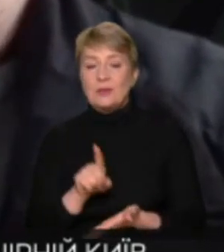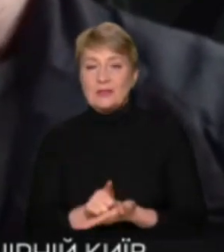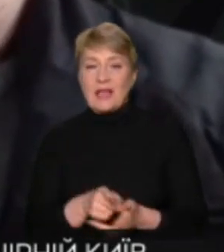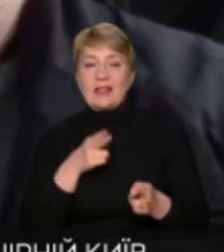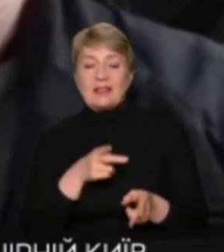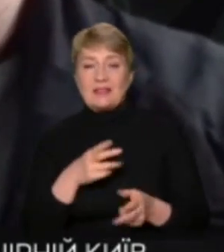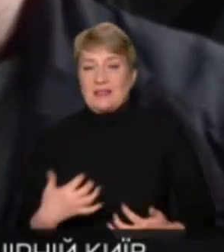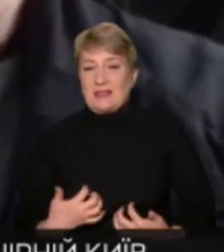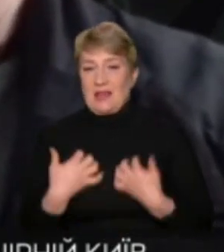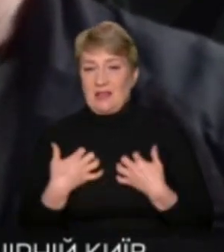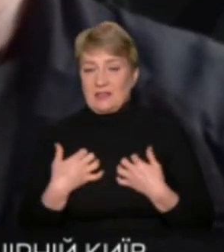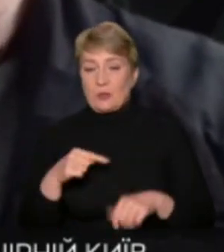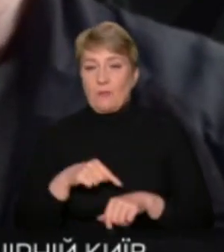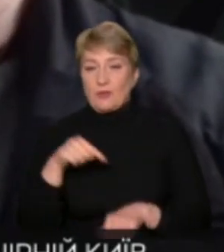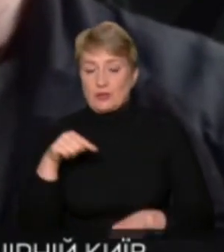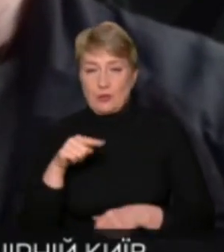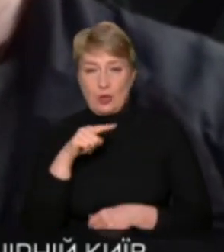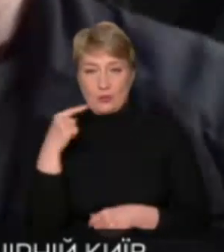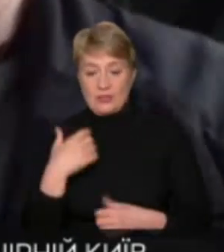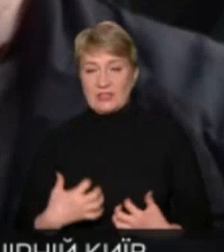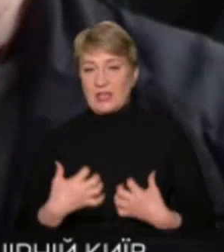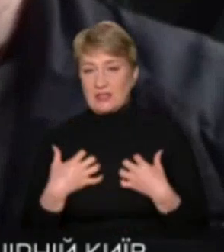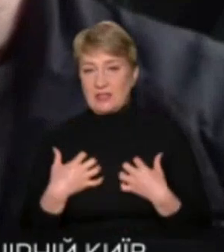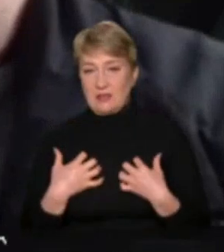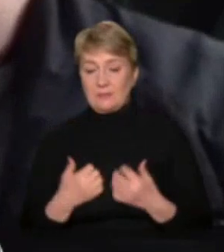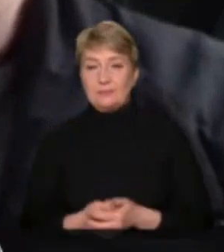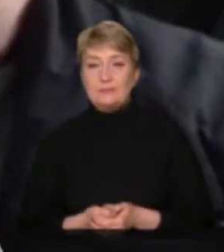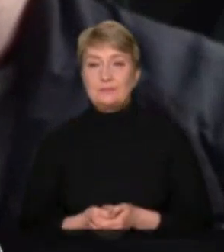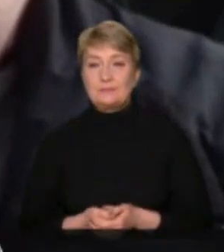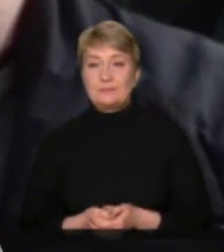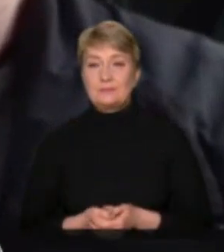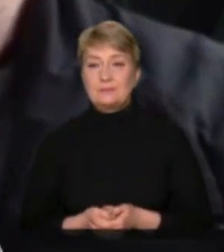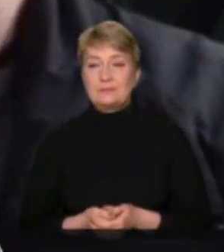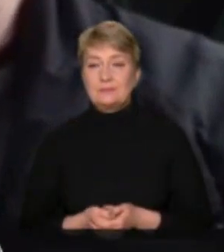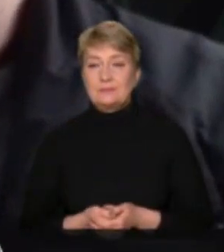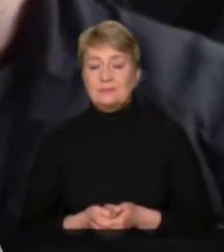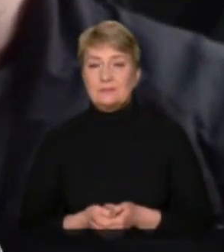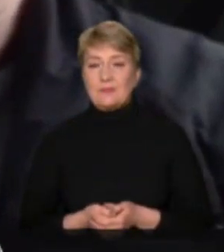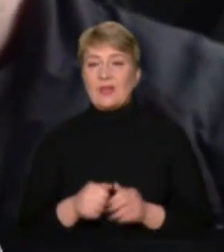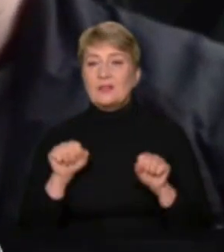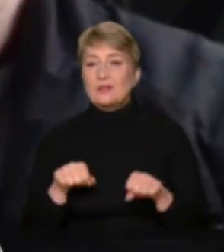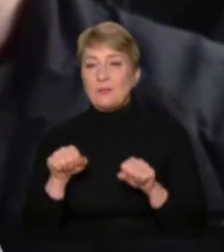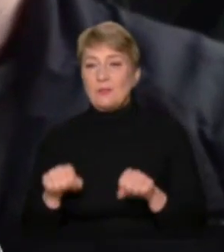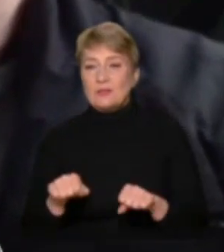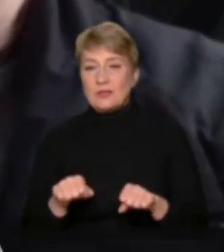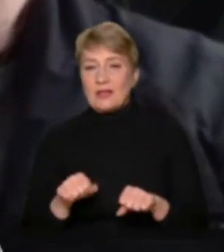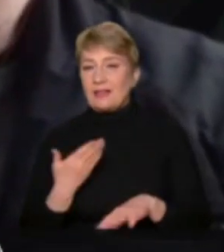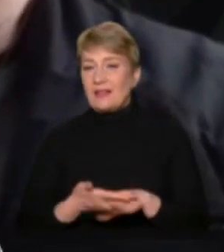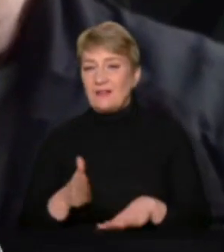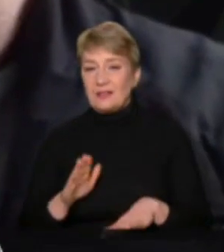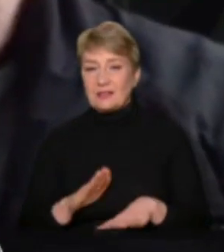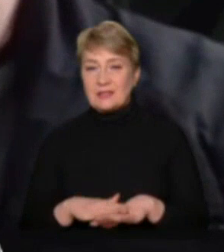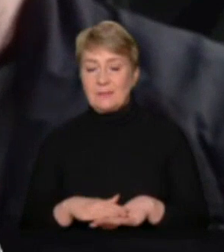вони відчули цей страх, який, в якому ми насправді тривалий час перебуваємо. Так. Власне, якщо можна, вони не важкі, і розкидати